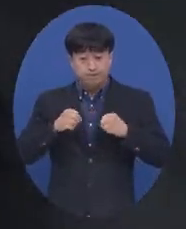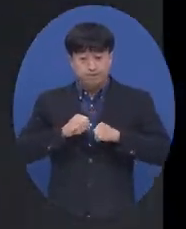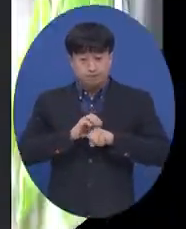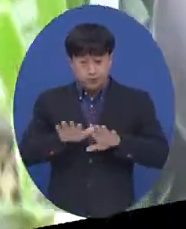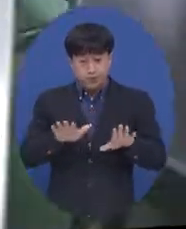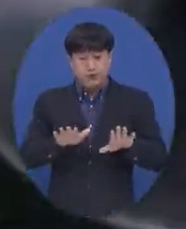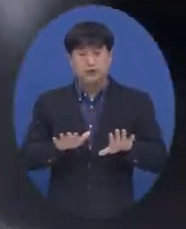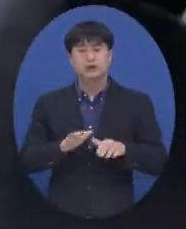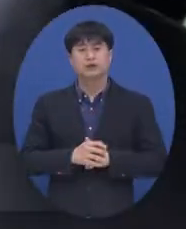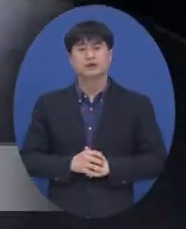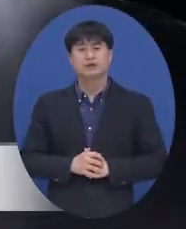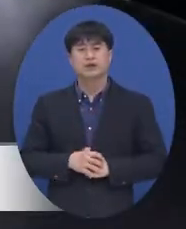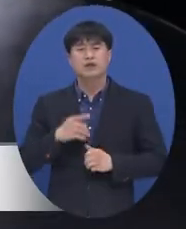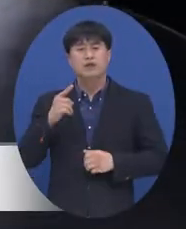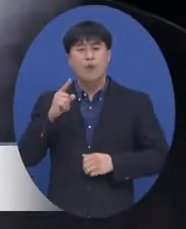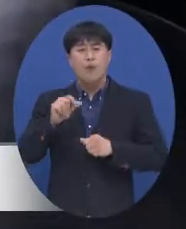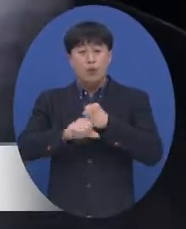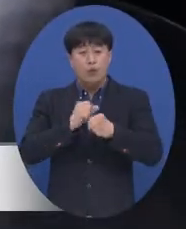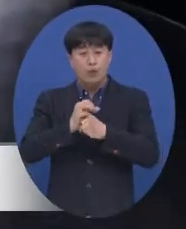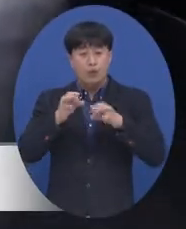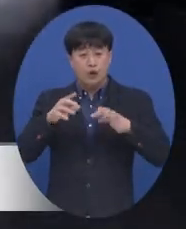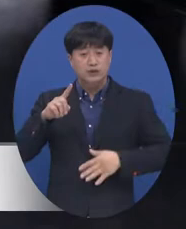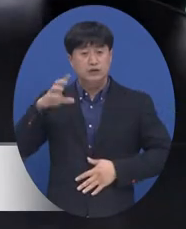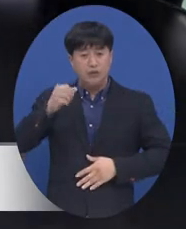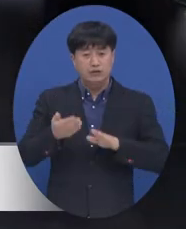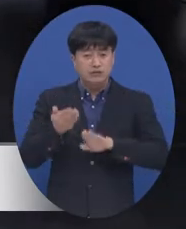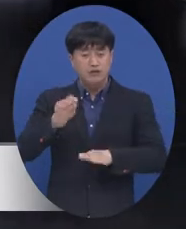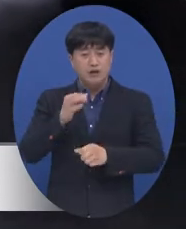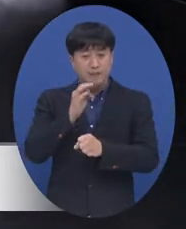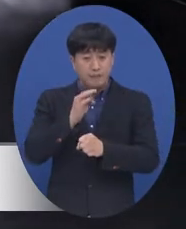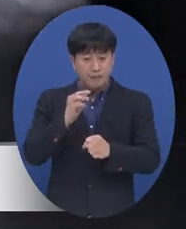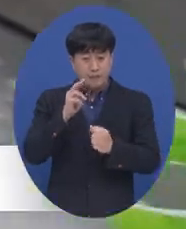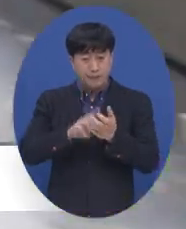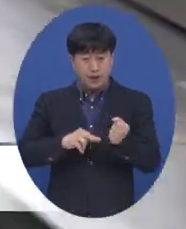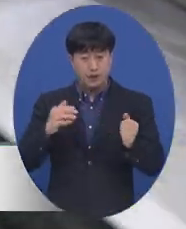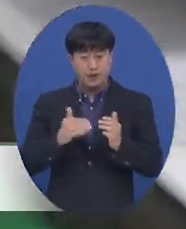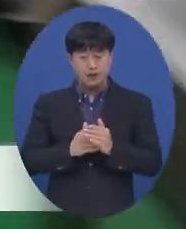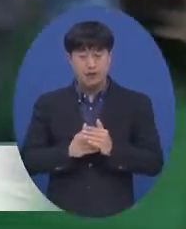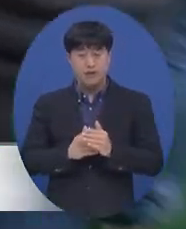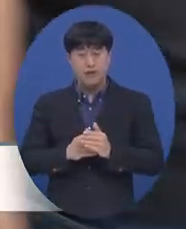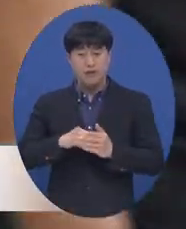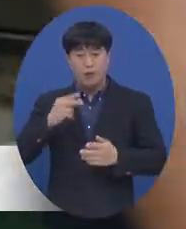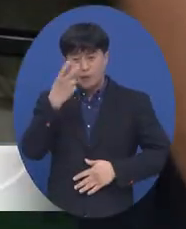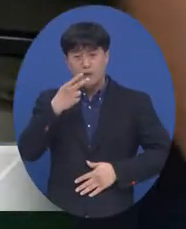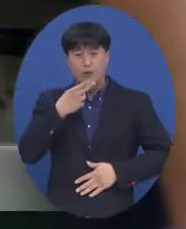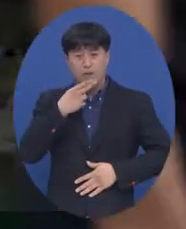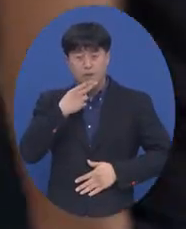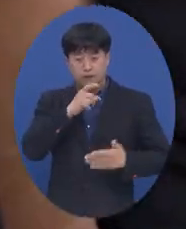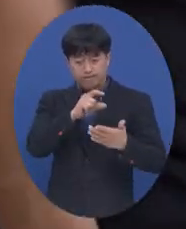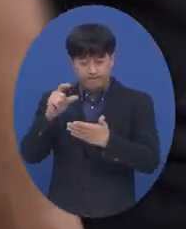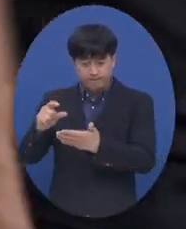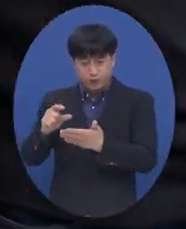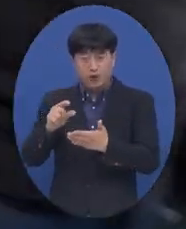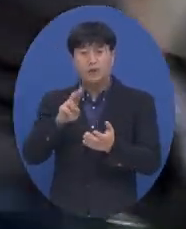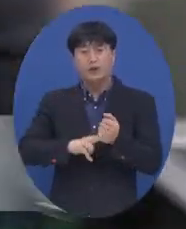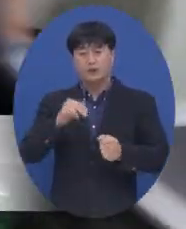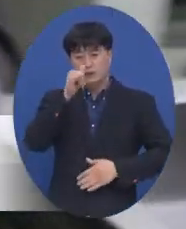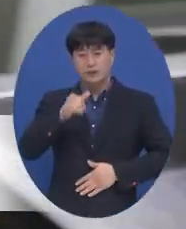팔렸습니다. 한약재를 품질 검사도 하지 않고 검사 결과를 포장지에 버젓이 표시해 판 업자들도 있습니다.